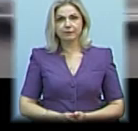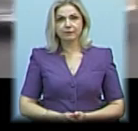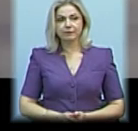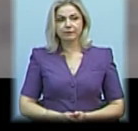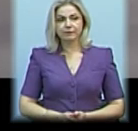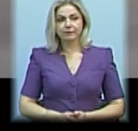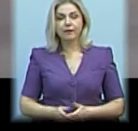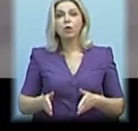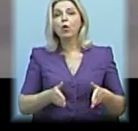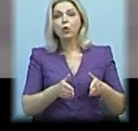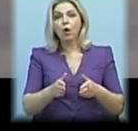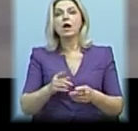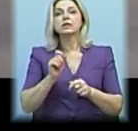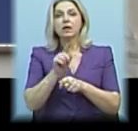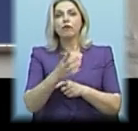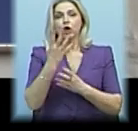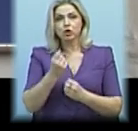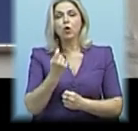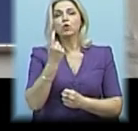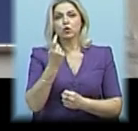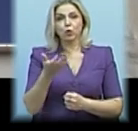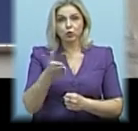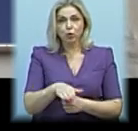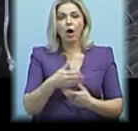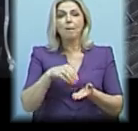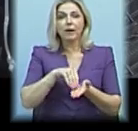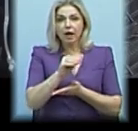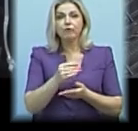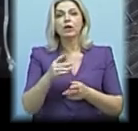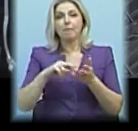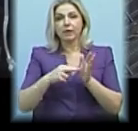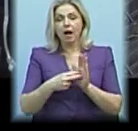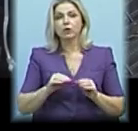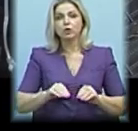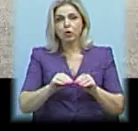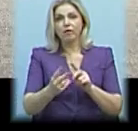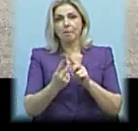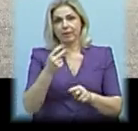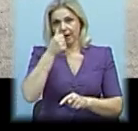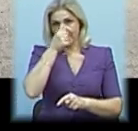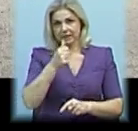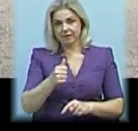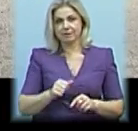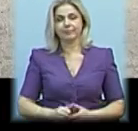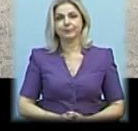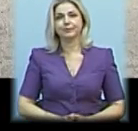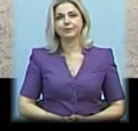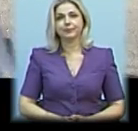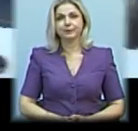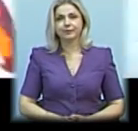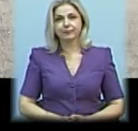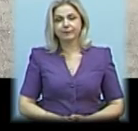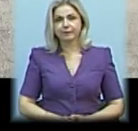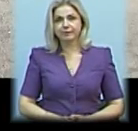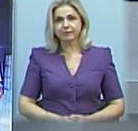ЛО «Автодоріг» замовила наступні 100 дощоприймачів, а вже придбані планують встановити протягом півтора місяця. Олена Міщенко, Олександр Пан, телевізійні